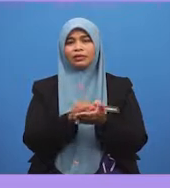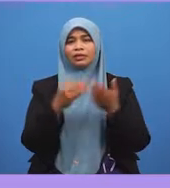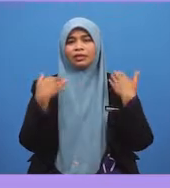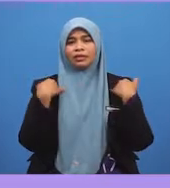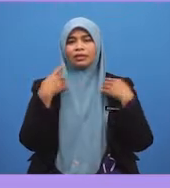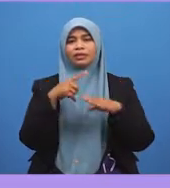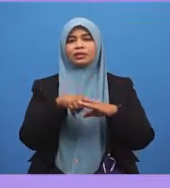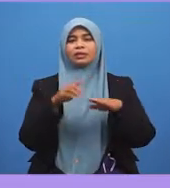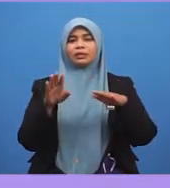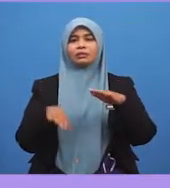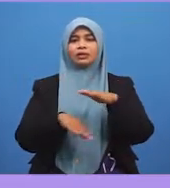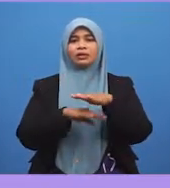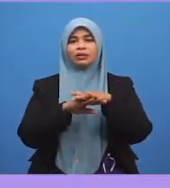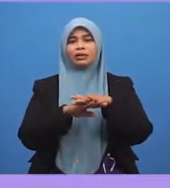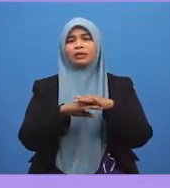di bawah meja.